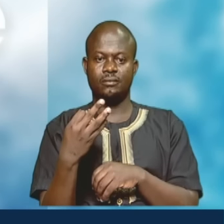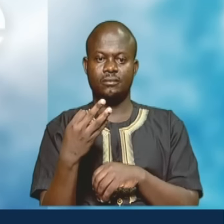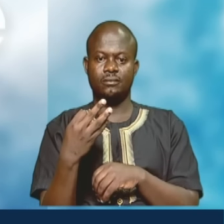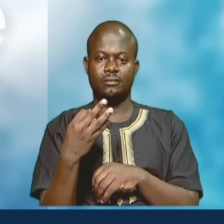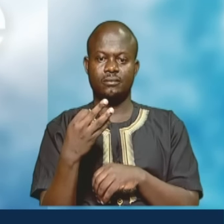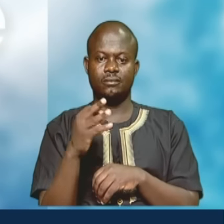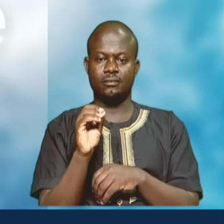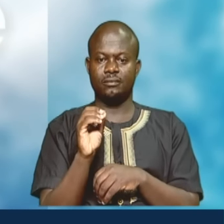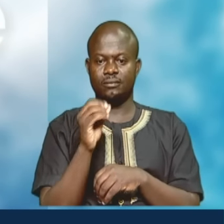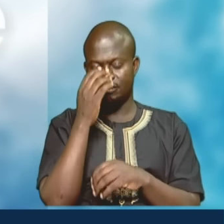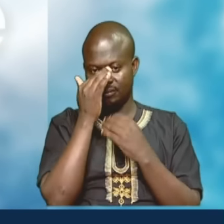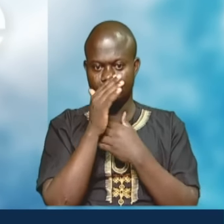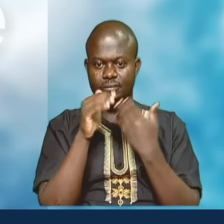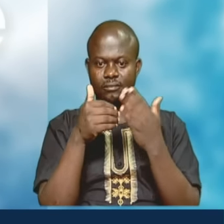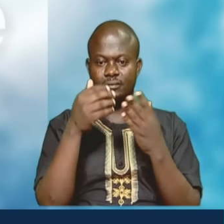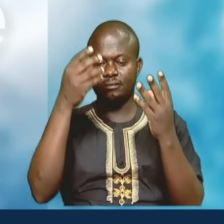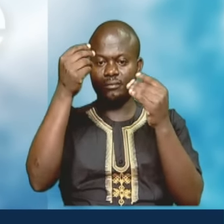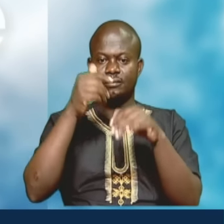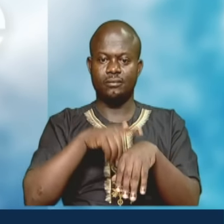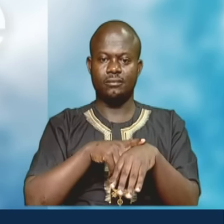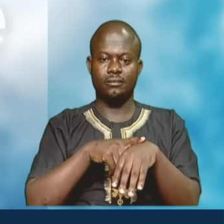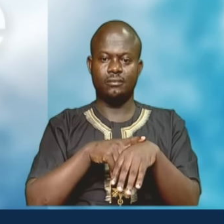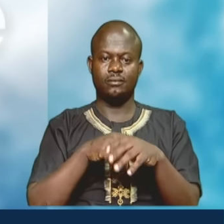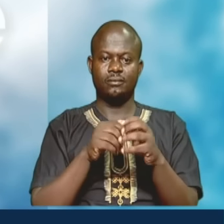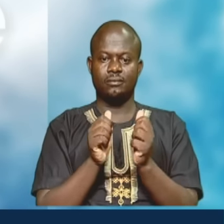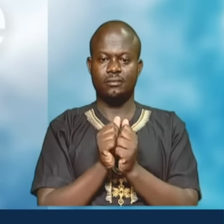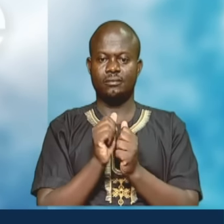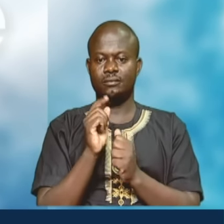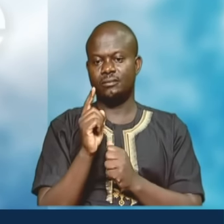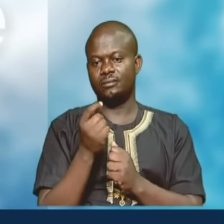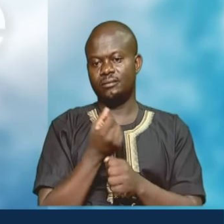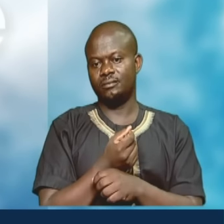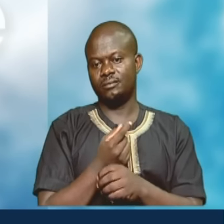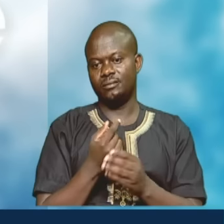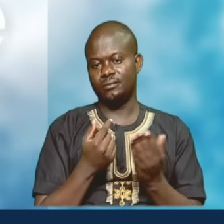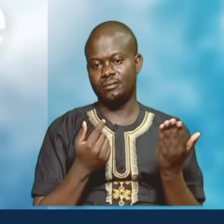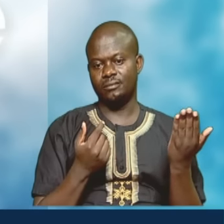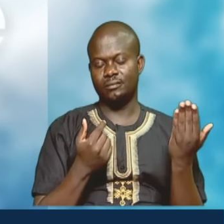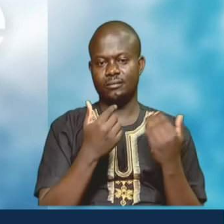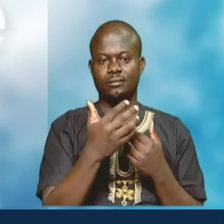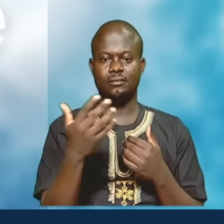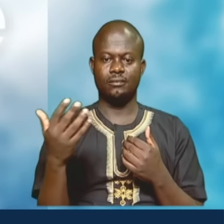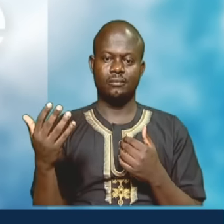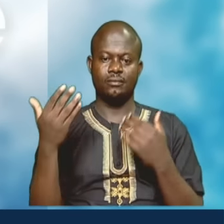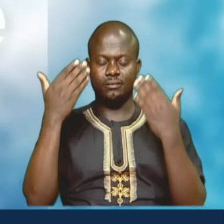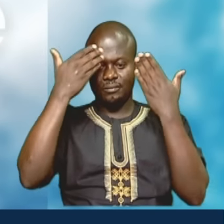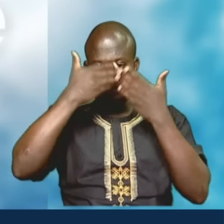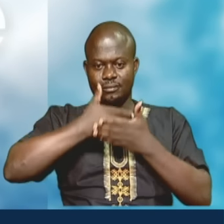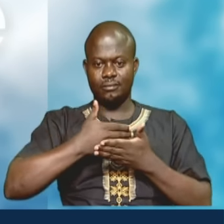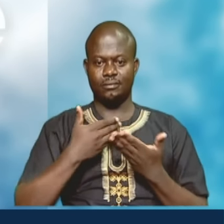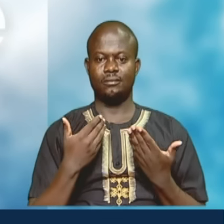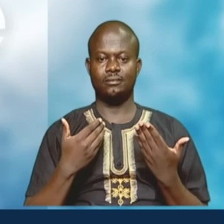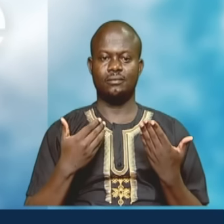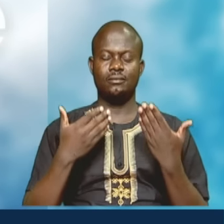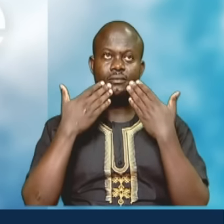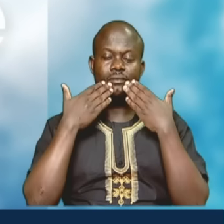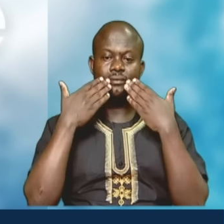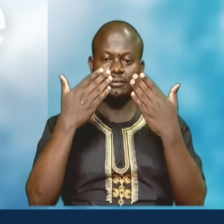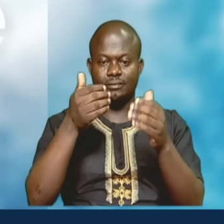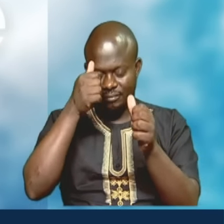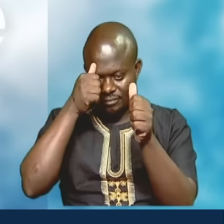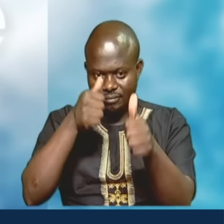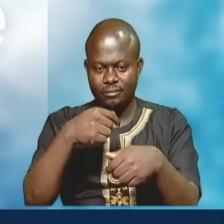z'igitondo, rikazarenga kandi ku isaha y'isaha 11 n'iminota 55 z'umugoroba. Mwakoze